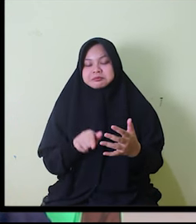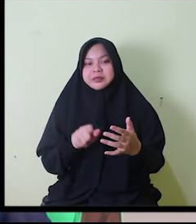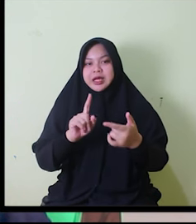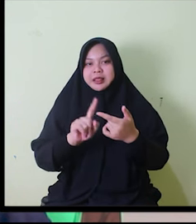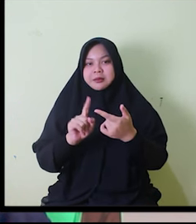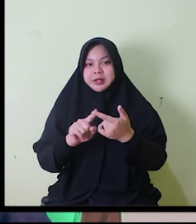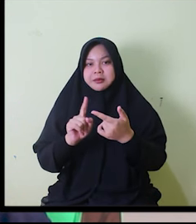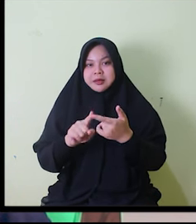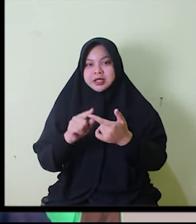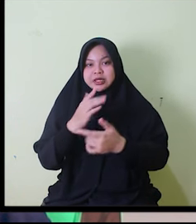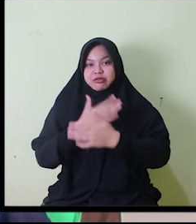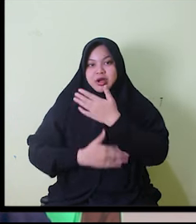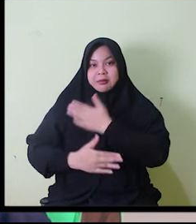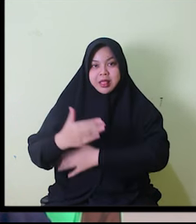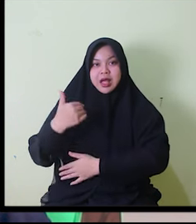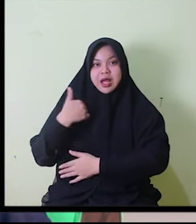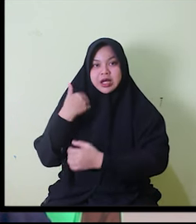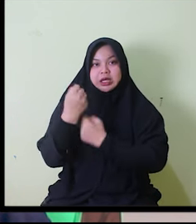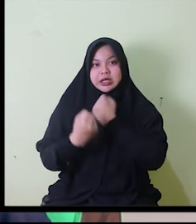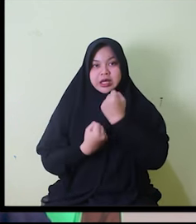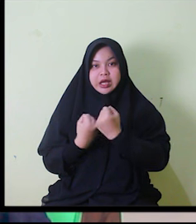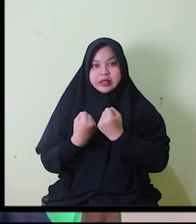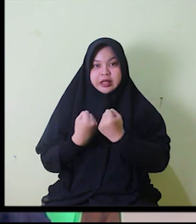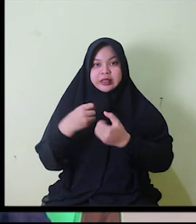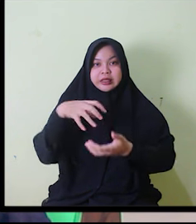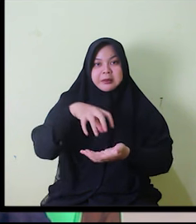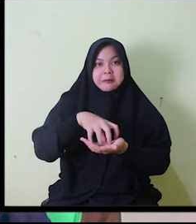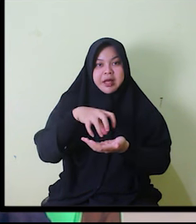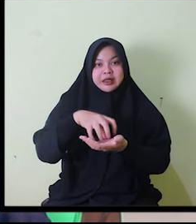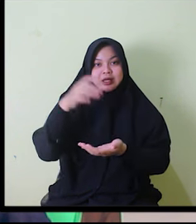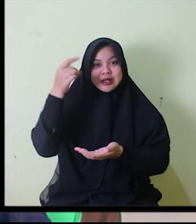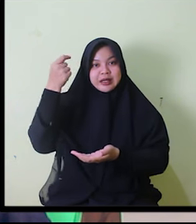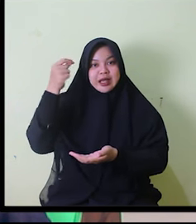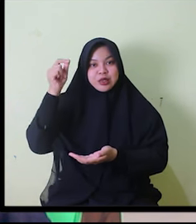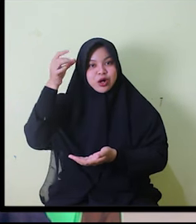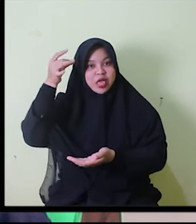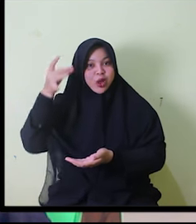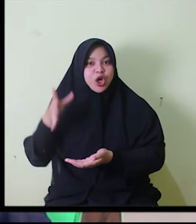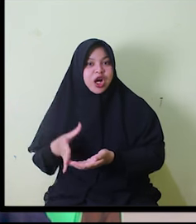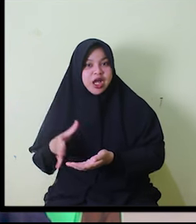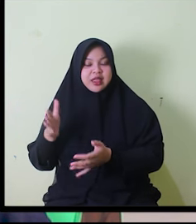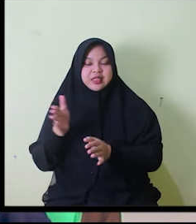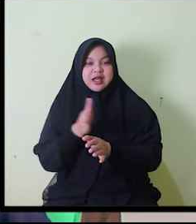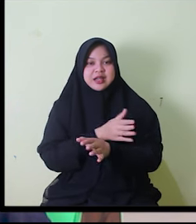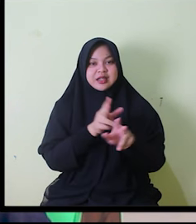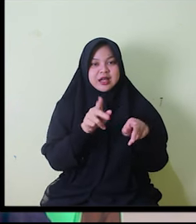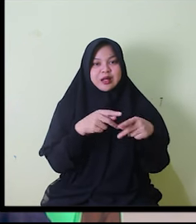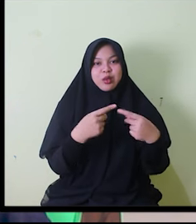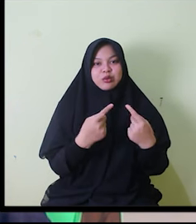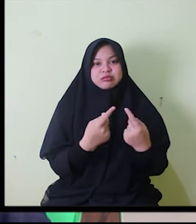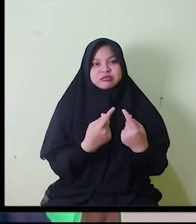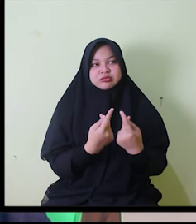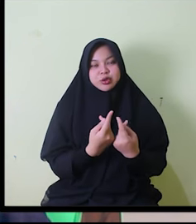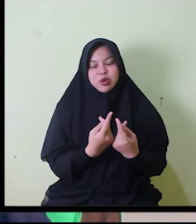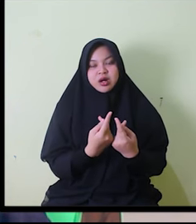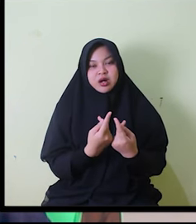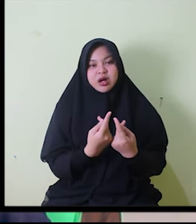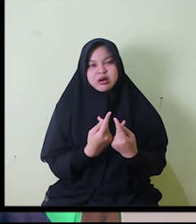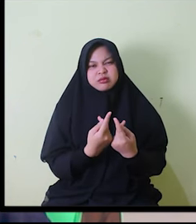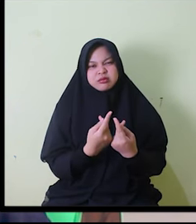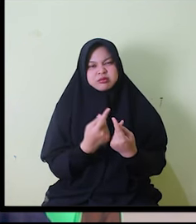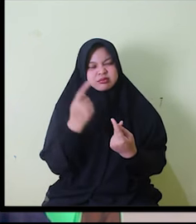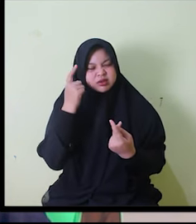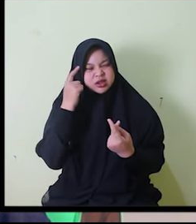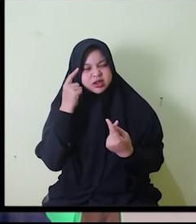misalkan ada kegiatan tuh di Kelurahan misalkan ee yang tadinya keluarga yang apa namanya ee menganggap